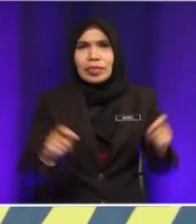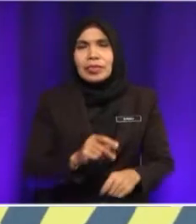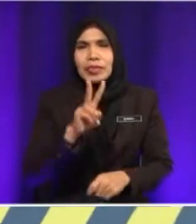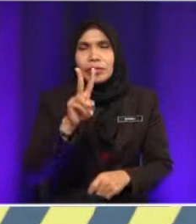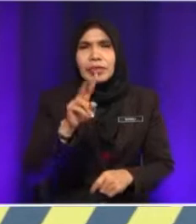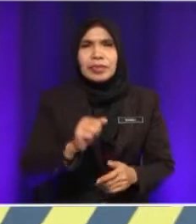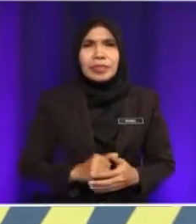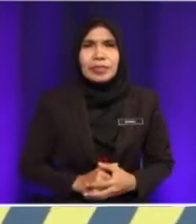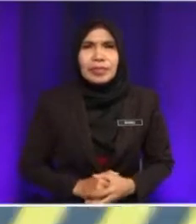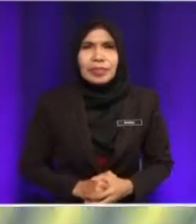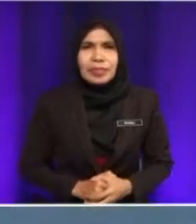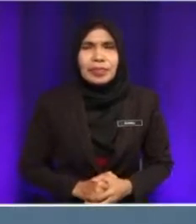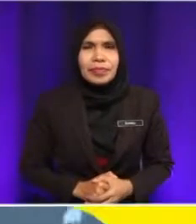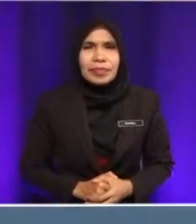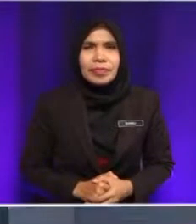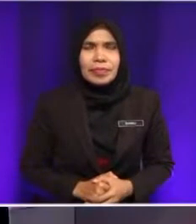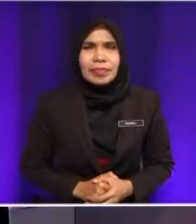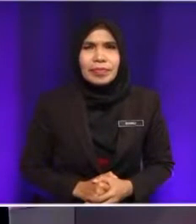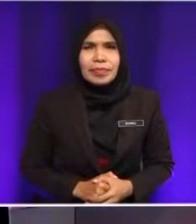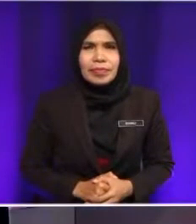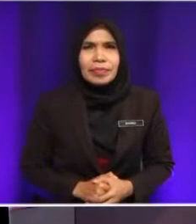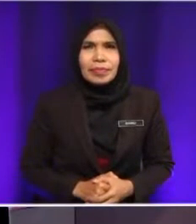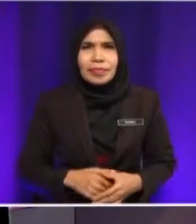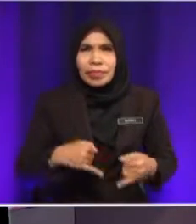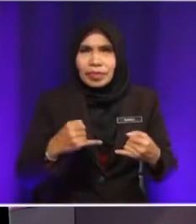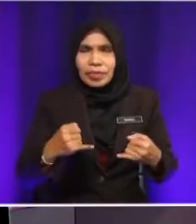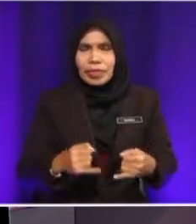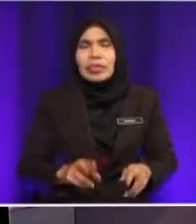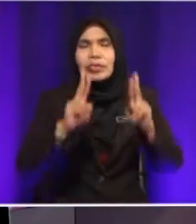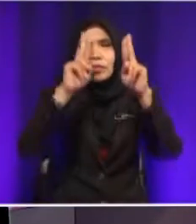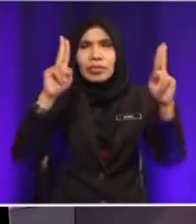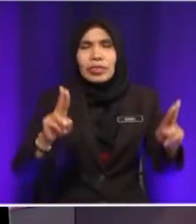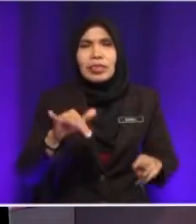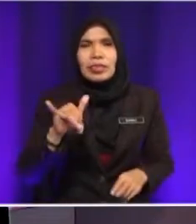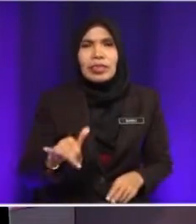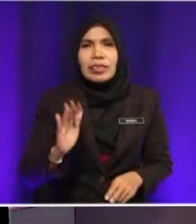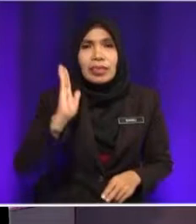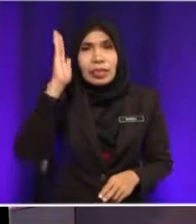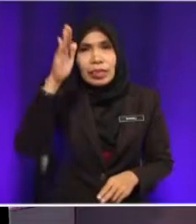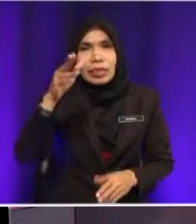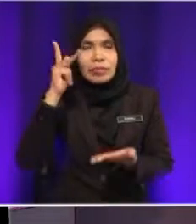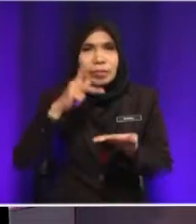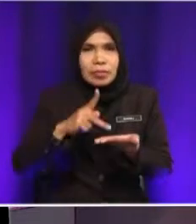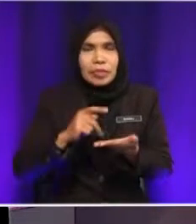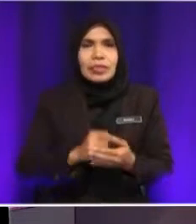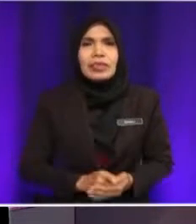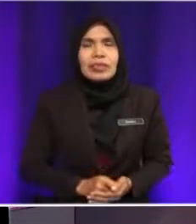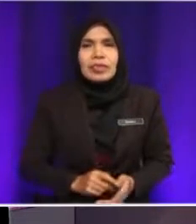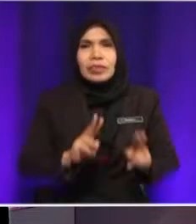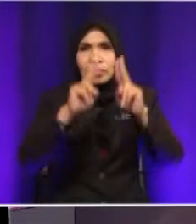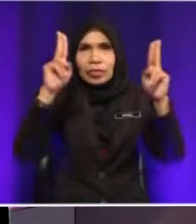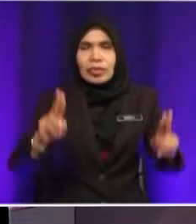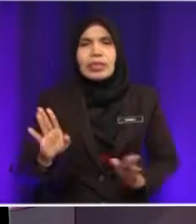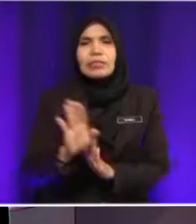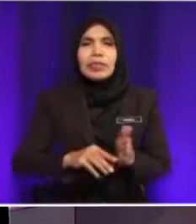45 kemudian jenis ujian yang kita akan perkenalkan adalah hanya dalam bentuk ujian tulis saja